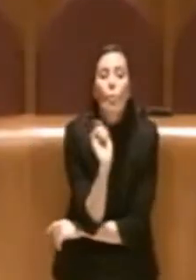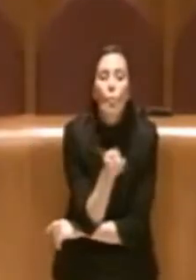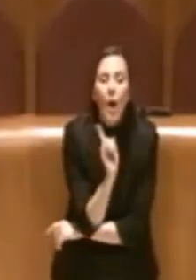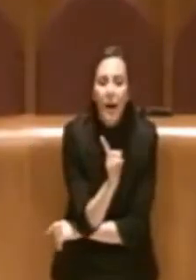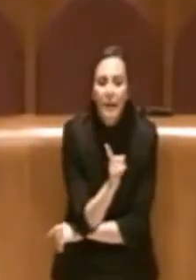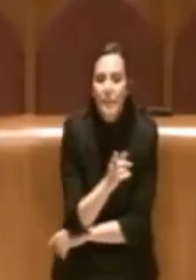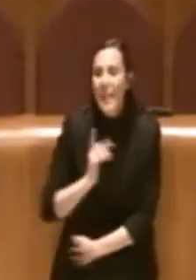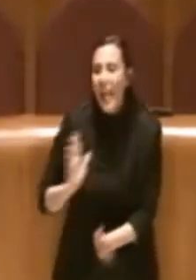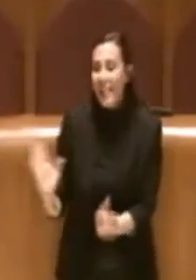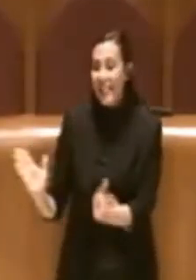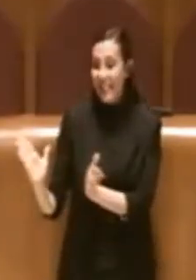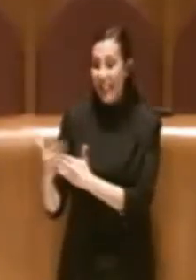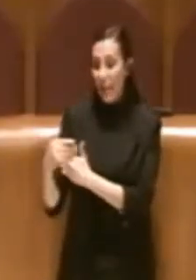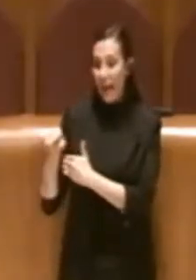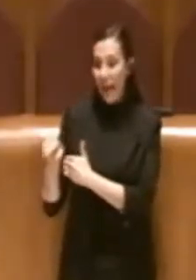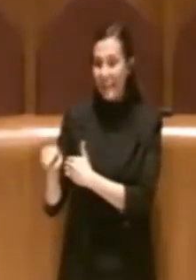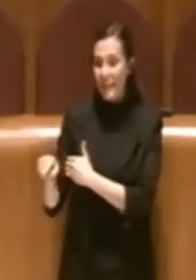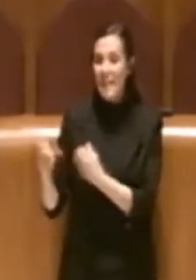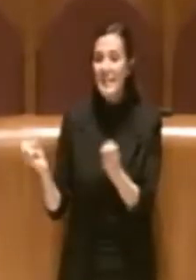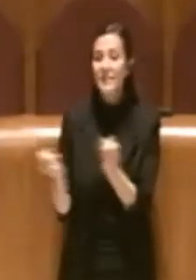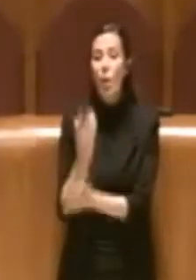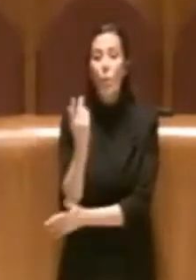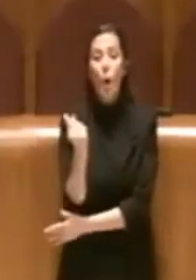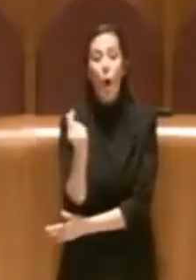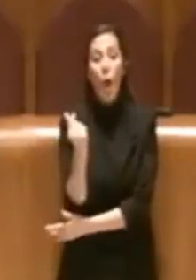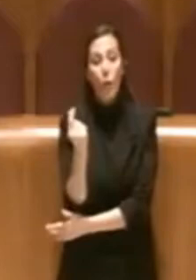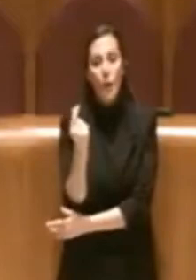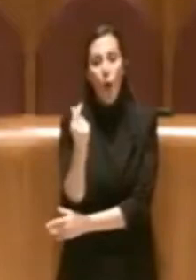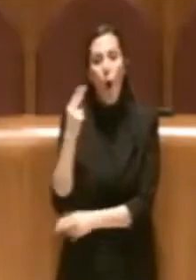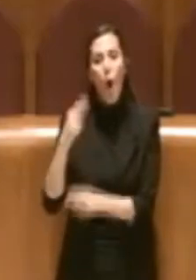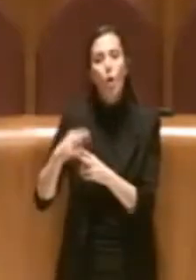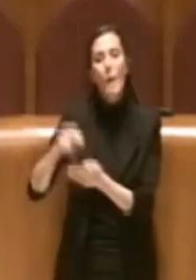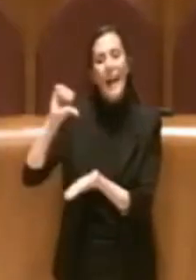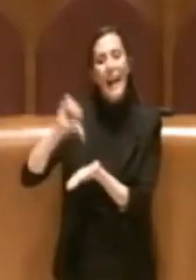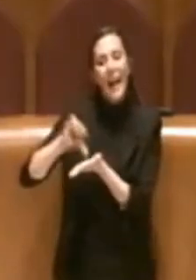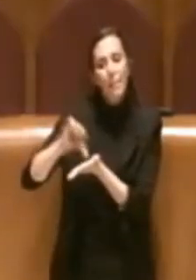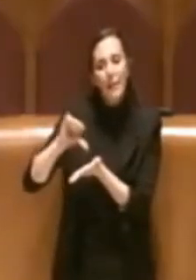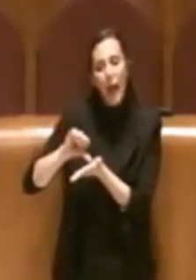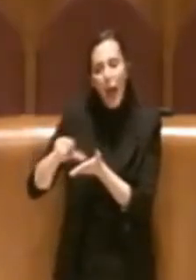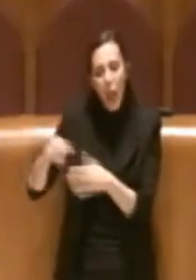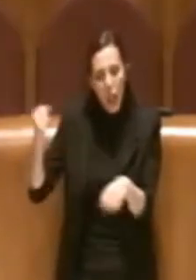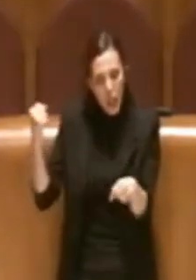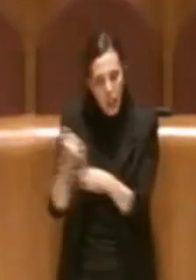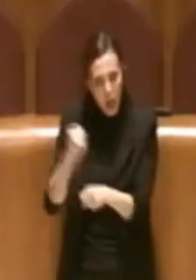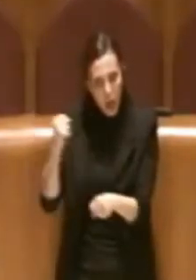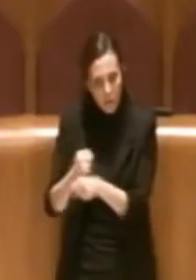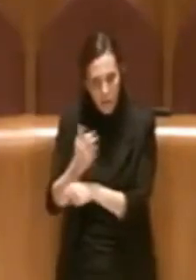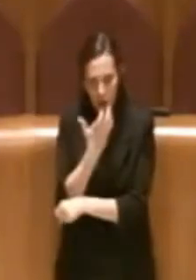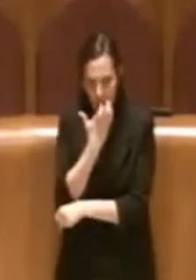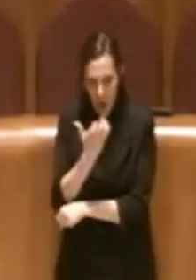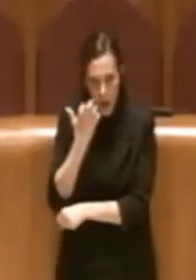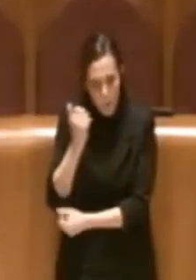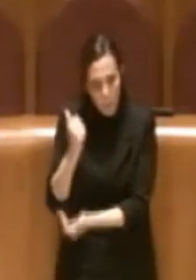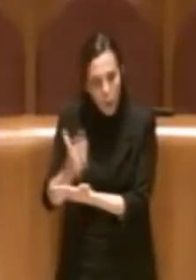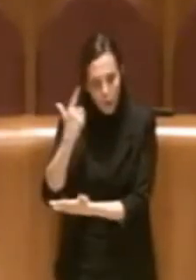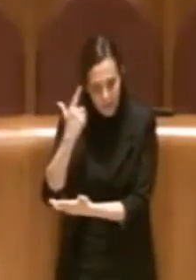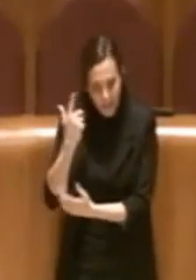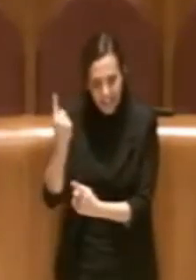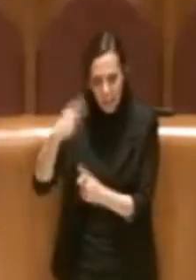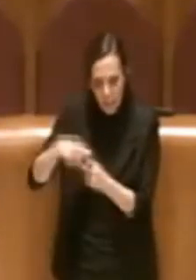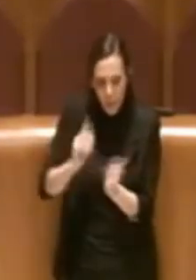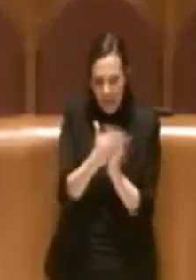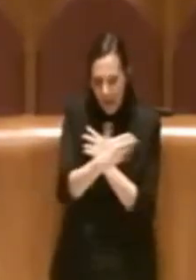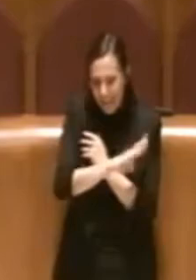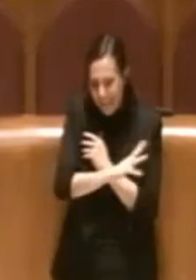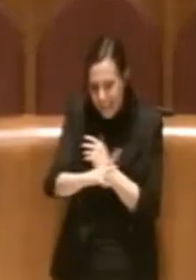il Dipartimento Sviluppo Economico di Roma Capitale ha fatto un importante lavoro, sia quello di ricognizione insieme agli altri